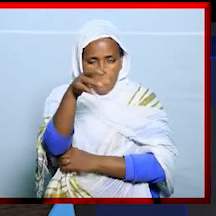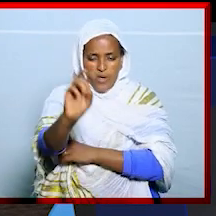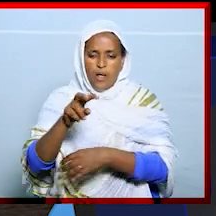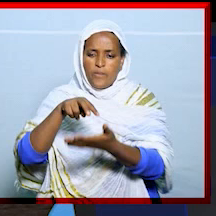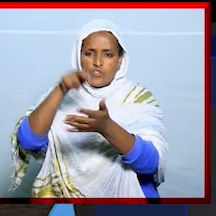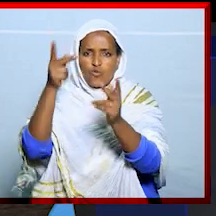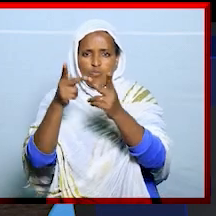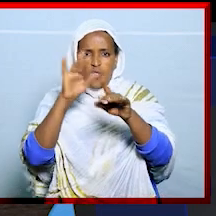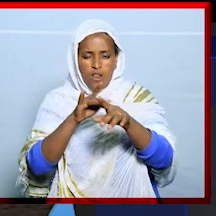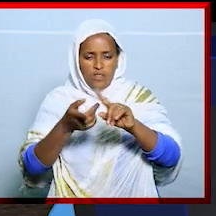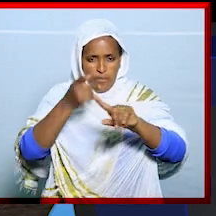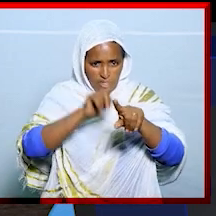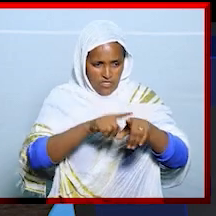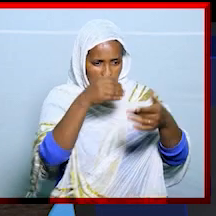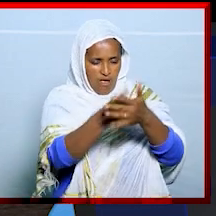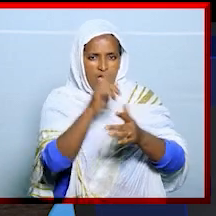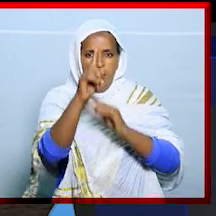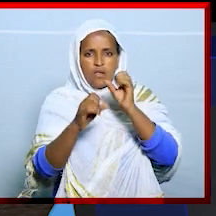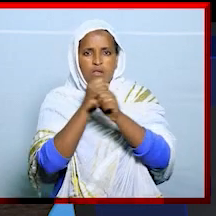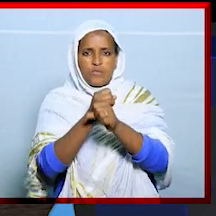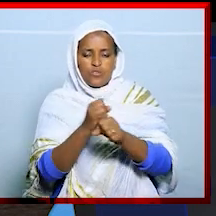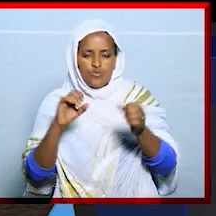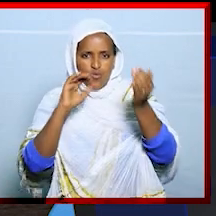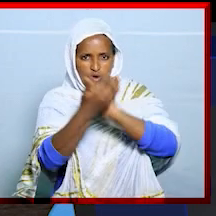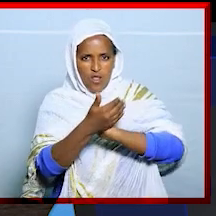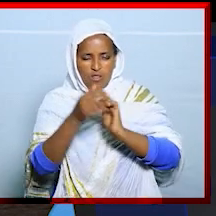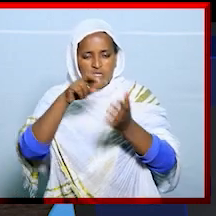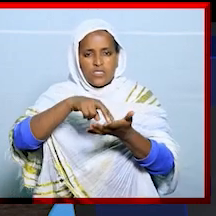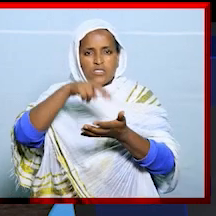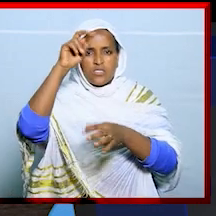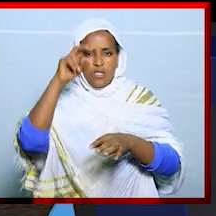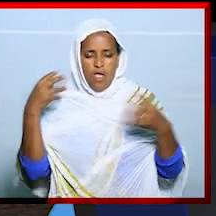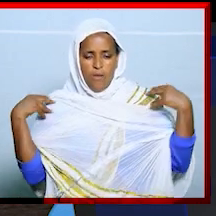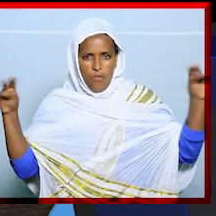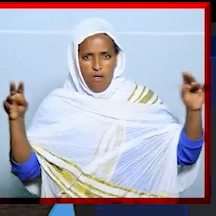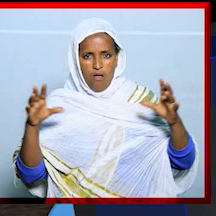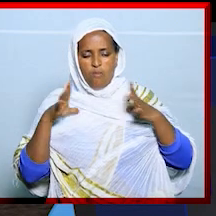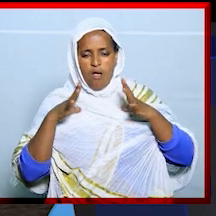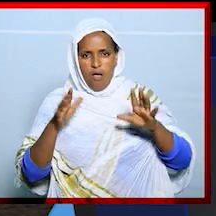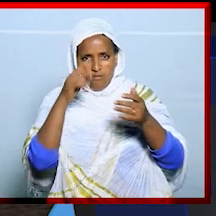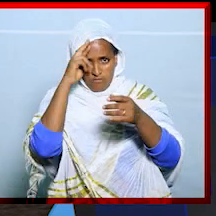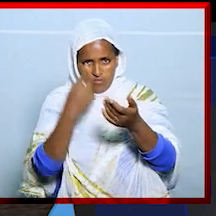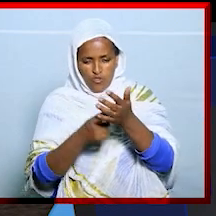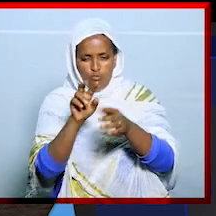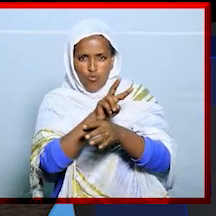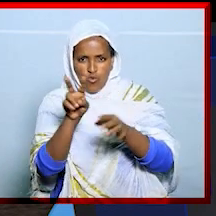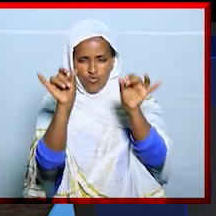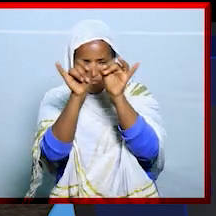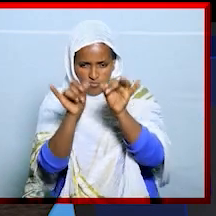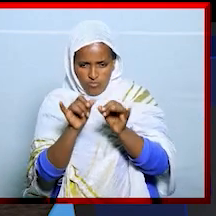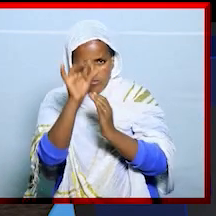ከፀሐይም ከመነሻዋ ቦታ ላይ ተመልሳ ስትደርስ አንድ ዓመት ይሆናል። የትንሣኤ በዓል የሚሰላው በፀሐይና በጨረቃ በሁለቱም ስሌት